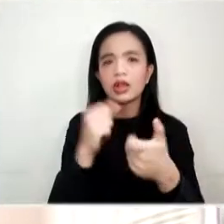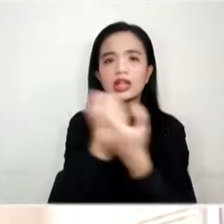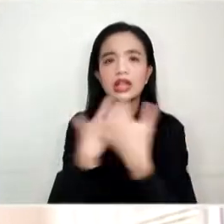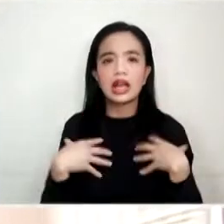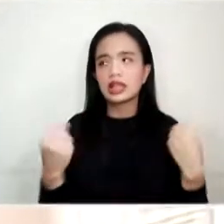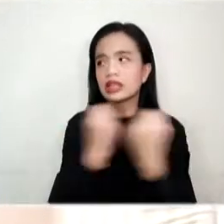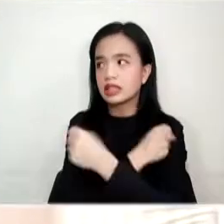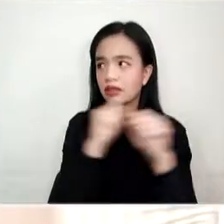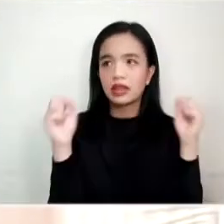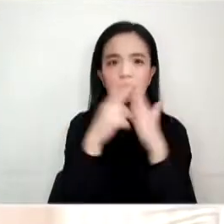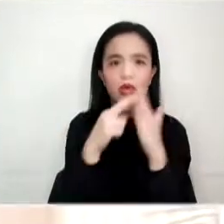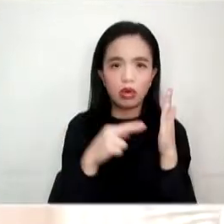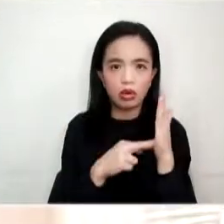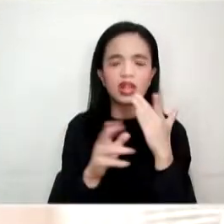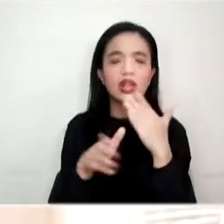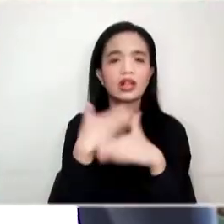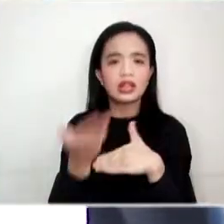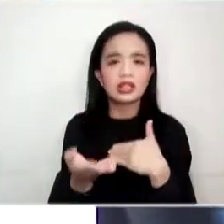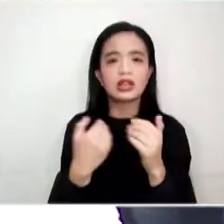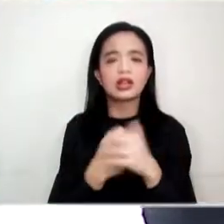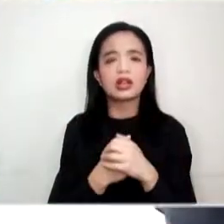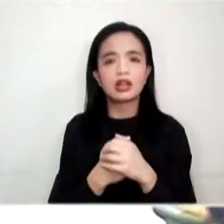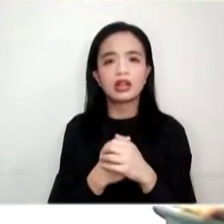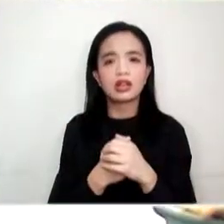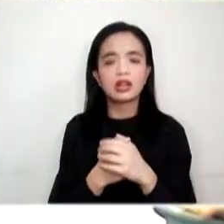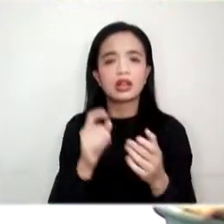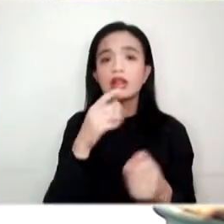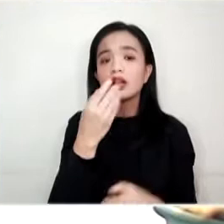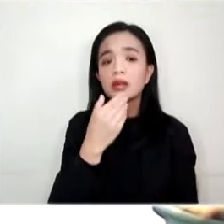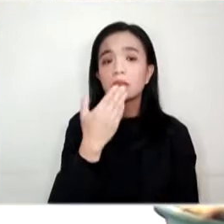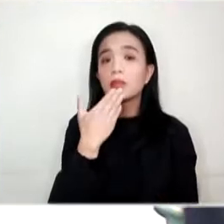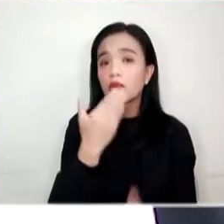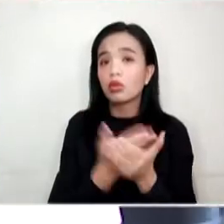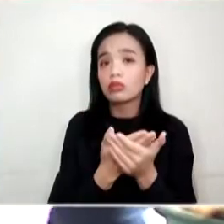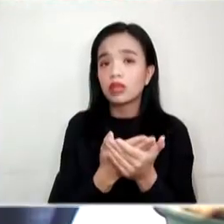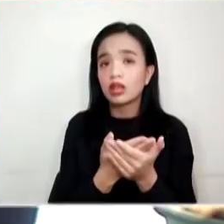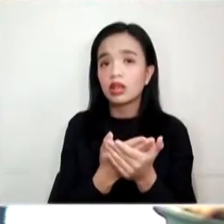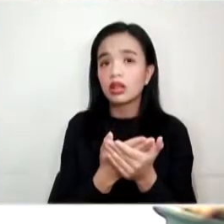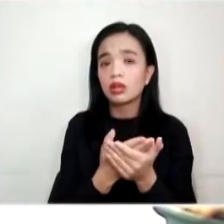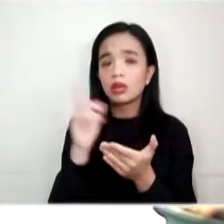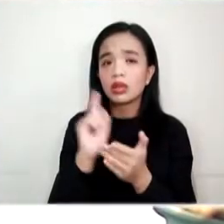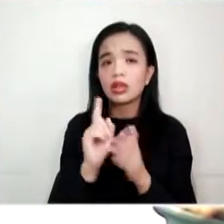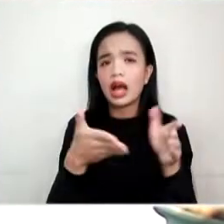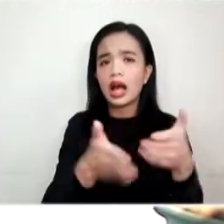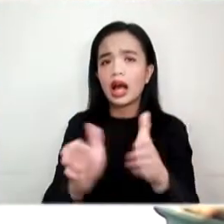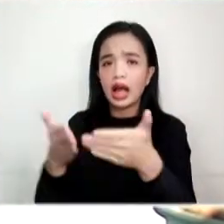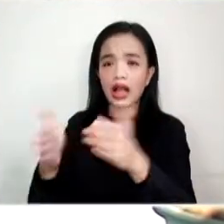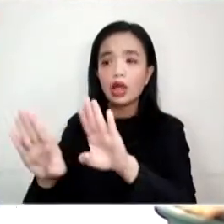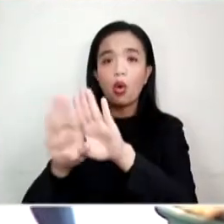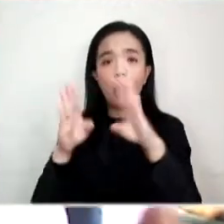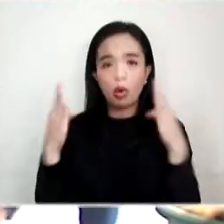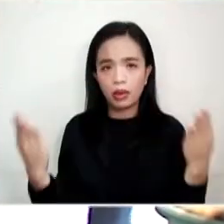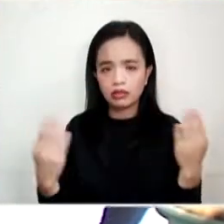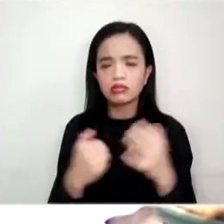same time, strict compliance with their commitment. Pabuti na yung before we allow them to open, they are well briefed on